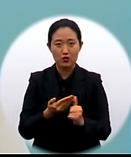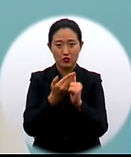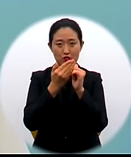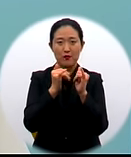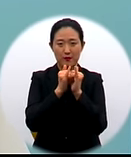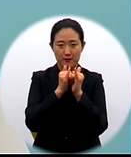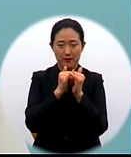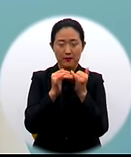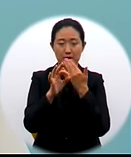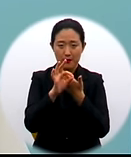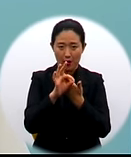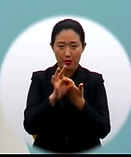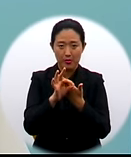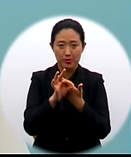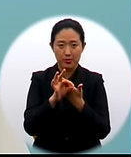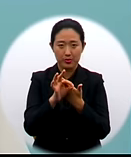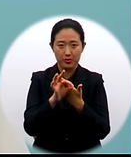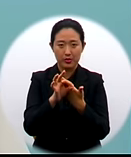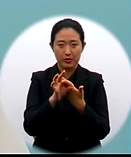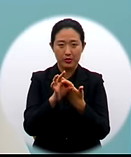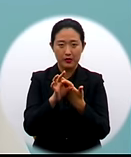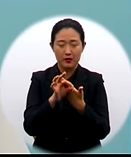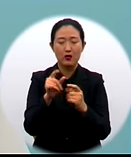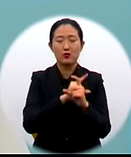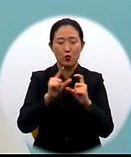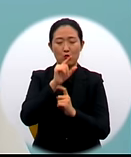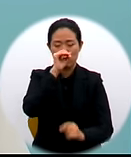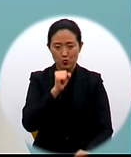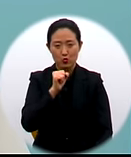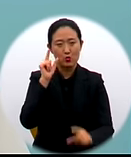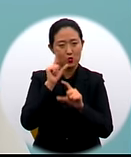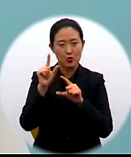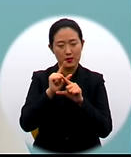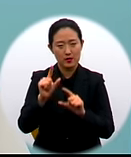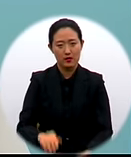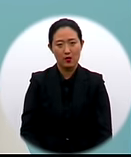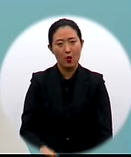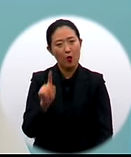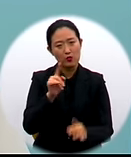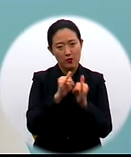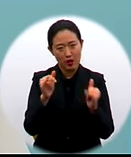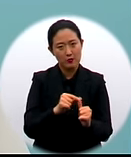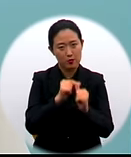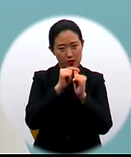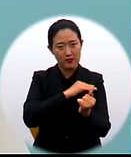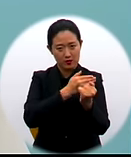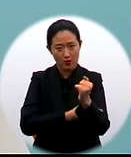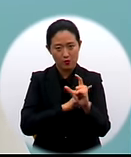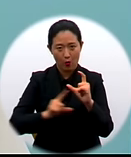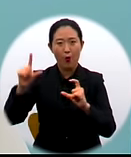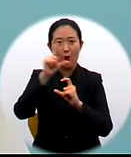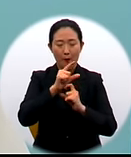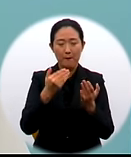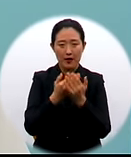시너지가 성과의 크기가 되는 거죠. 그렇다면 이 시너지를 키우면 키울수록 인력에서 볼 수 있는 성과의 효율이 굉장히